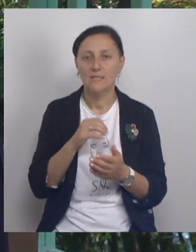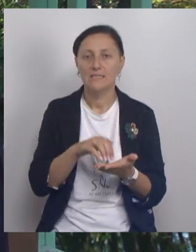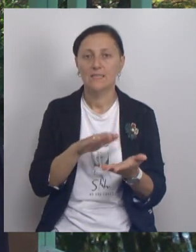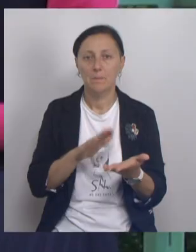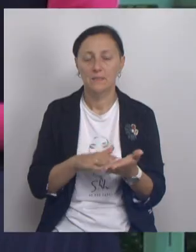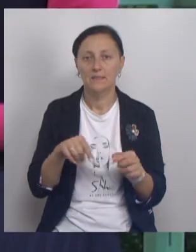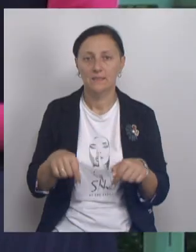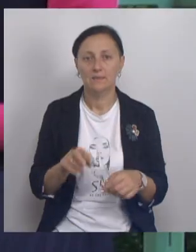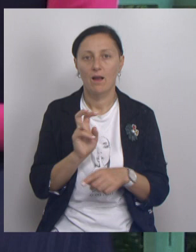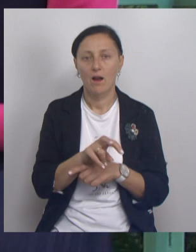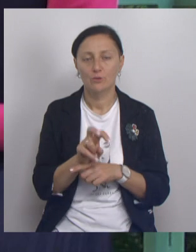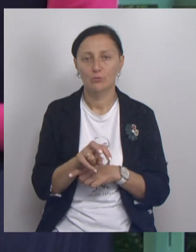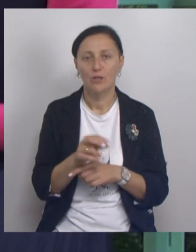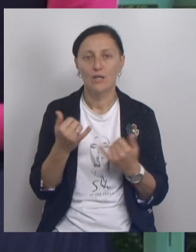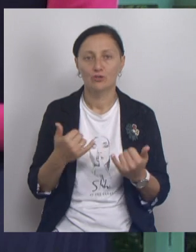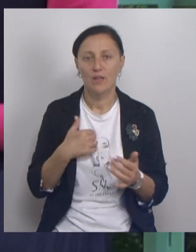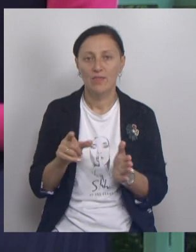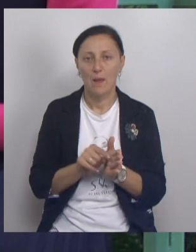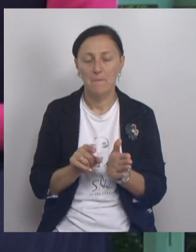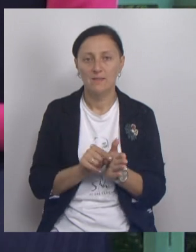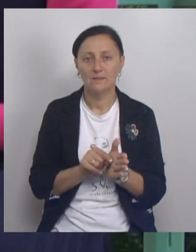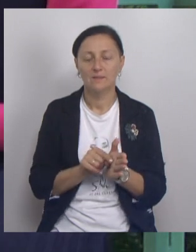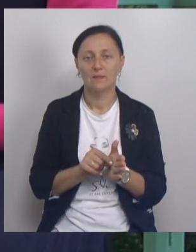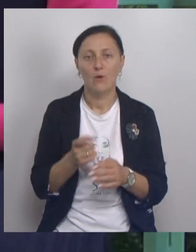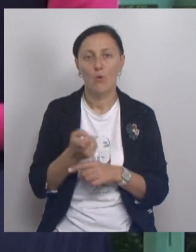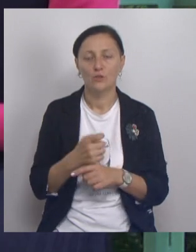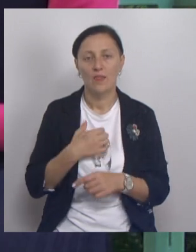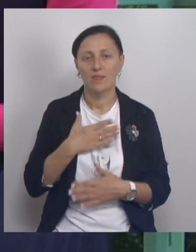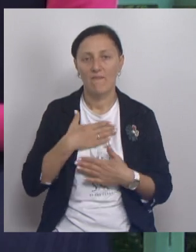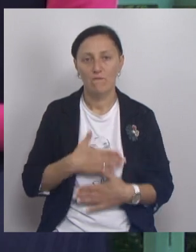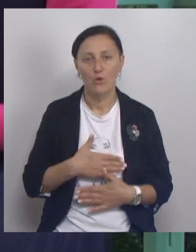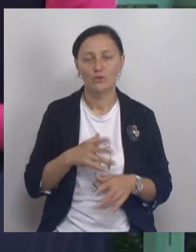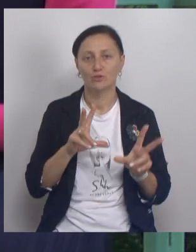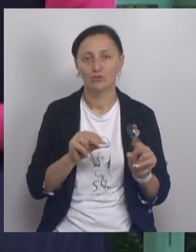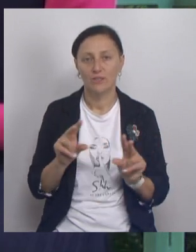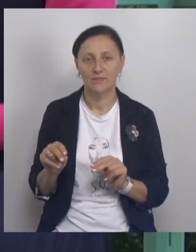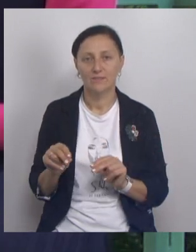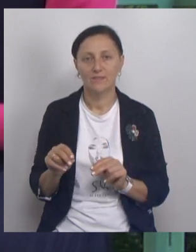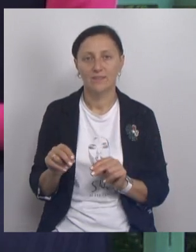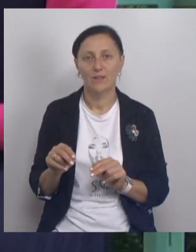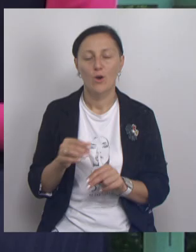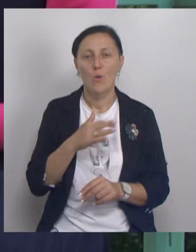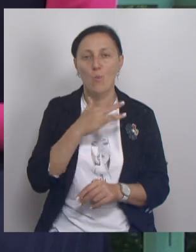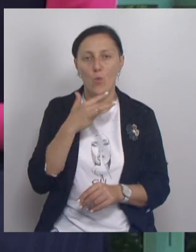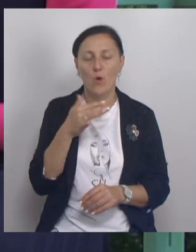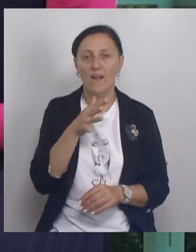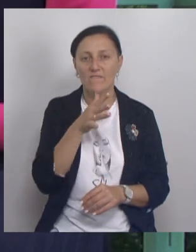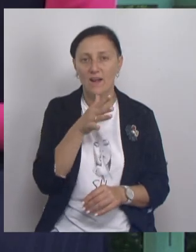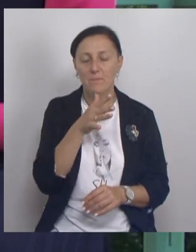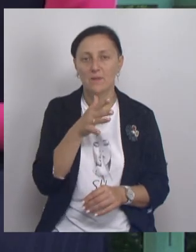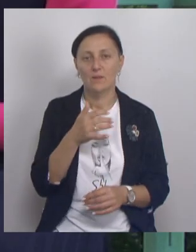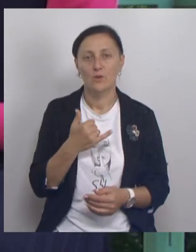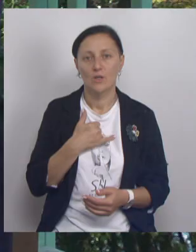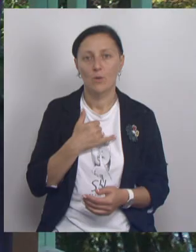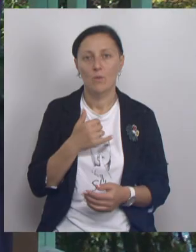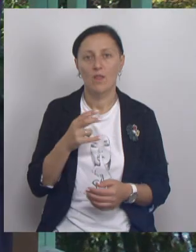же сразу. Сейчас на пенсии, я очень довольна и счастлива, но много времени уходит у меня